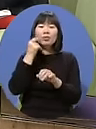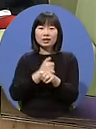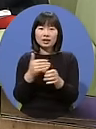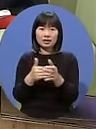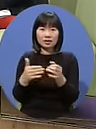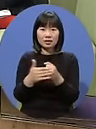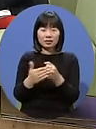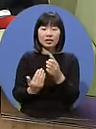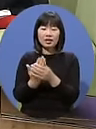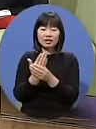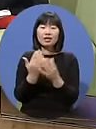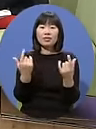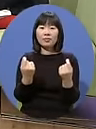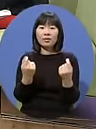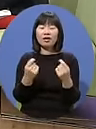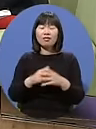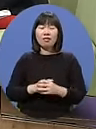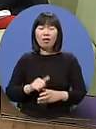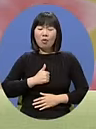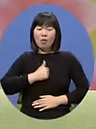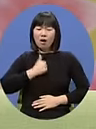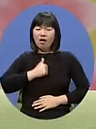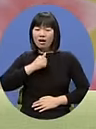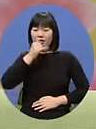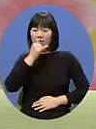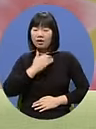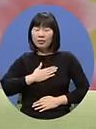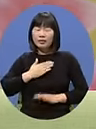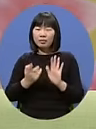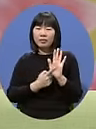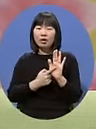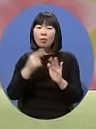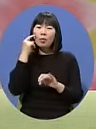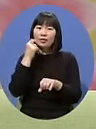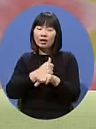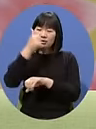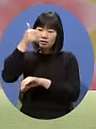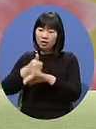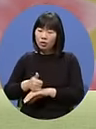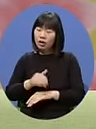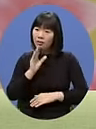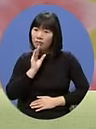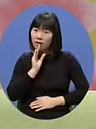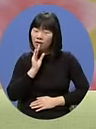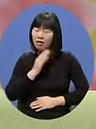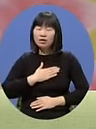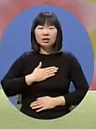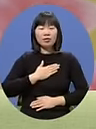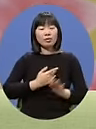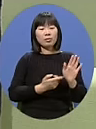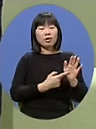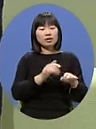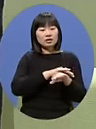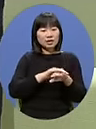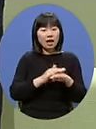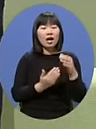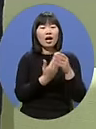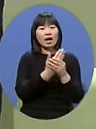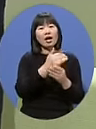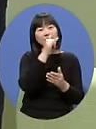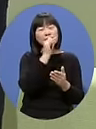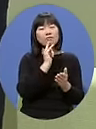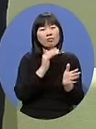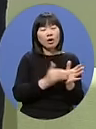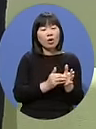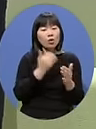못해서 생겨진 일이라고 볼 수 있죠. 벌컥벌컥 화를 내는 것도 감정 표현을 못하는 결과일 그렇죠. 수도 있어요? 그러니까 감정 표현을 제대로 잘해야 되는 거잖아요.